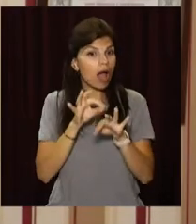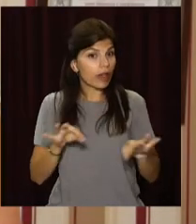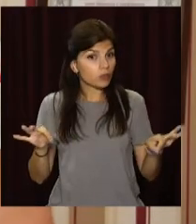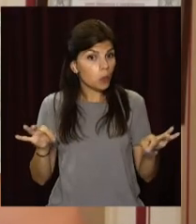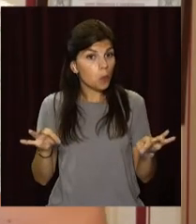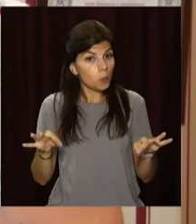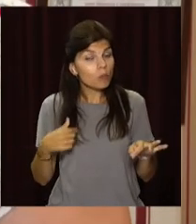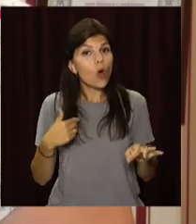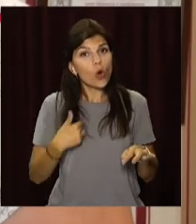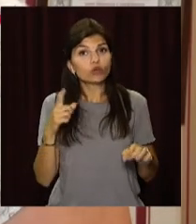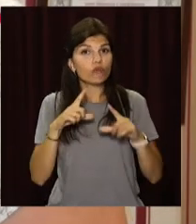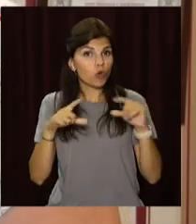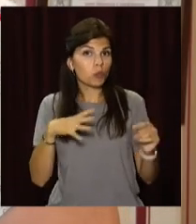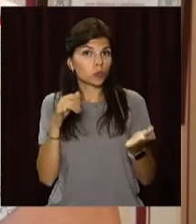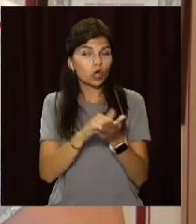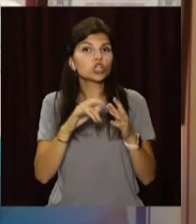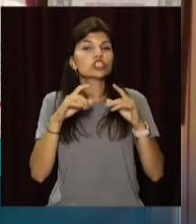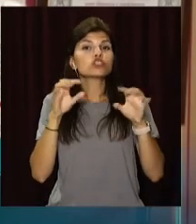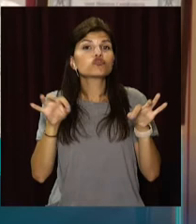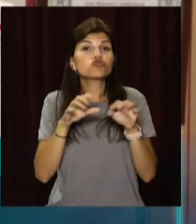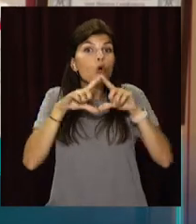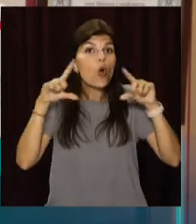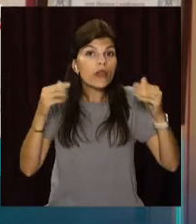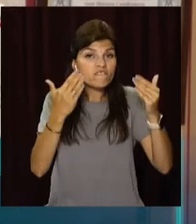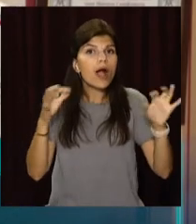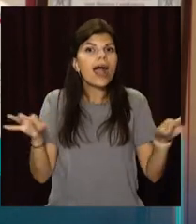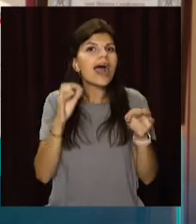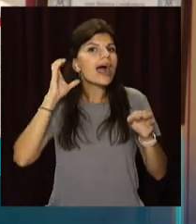дуже хочемо, щоб у нас в школі було шкільне радіо.